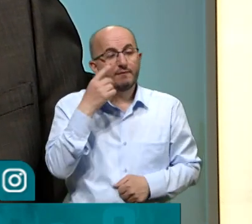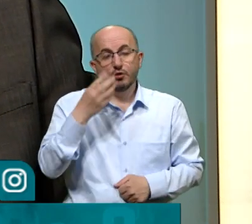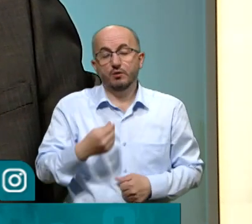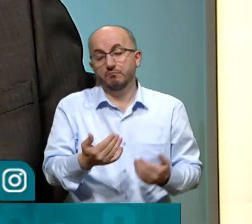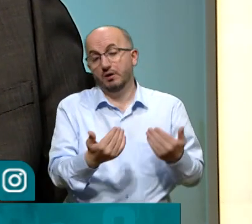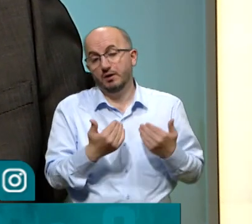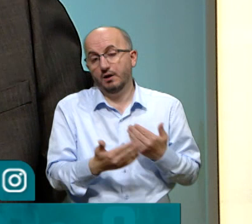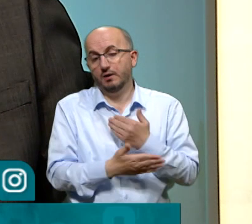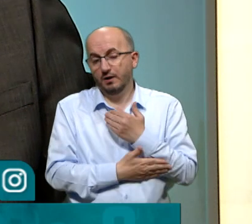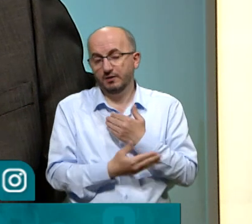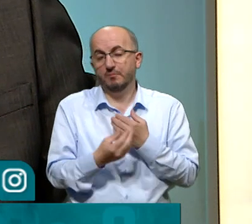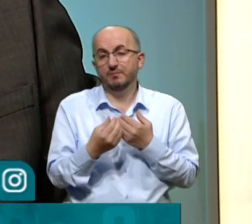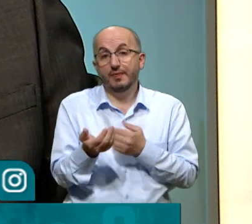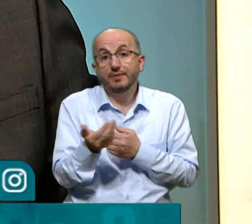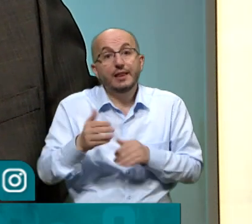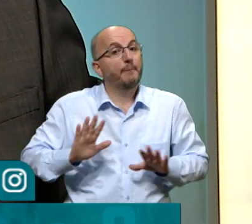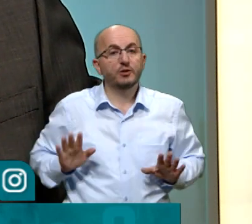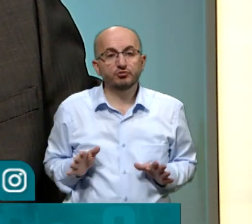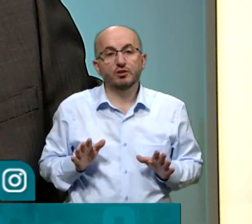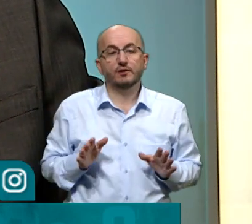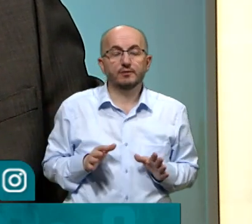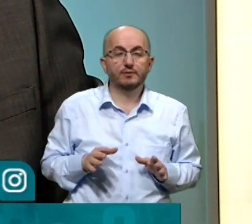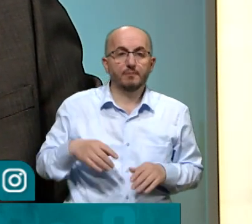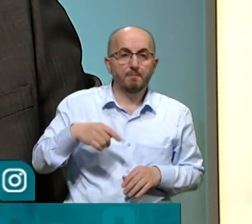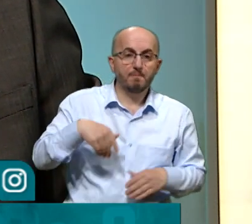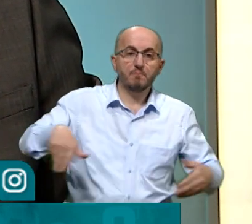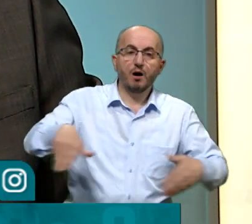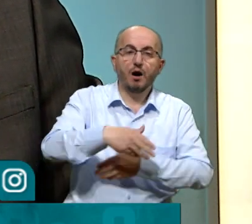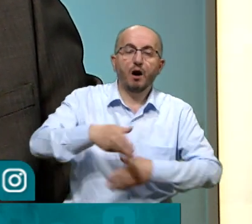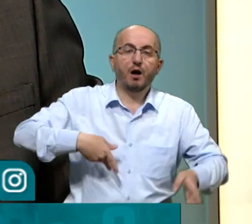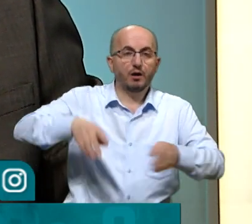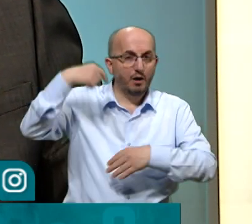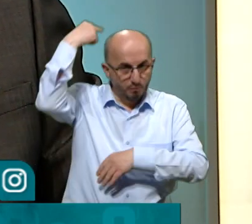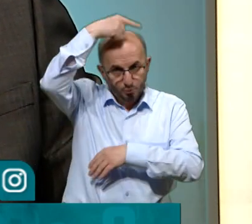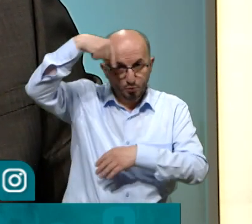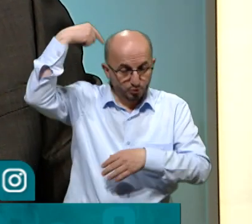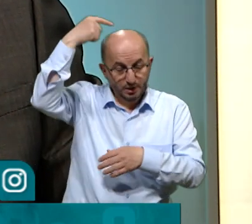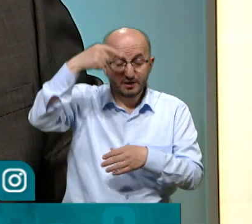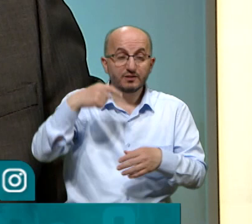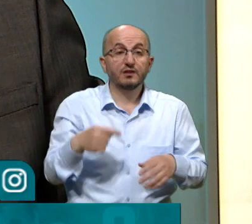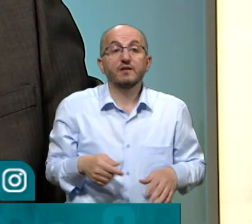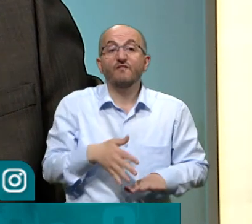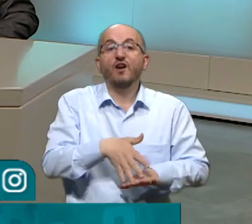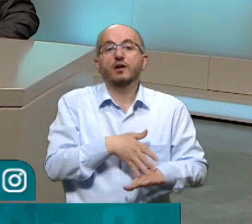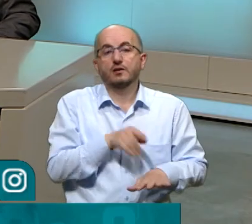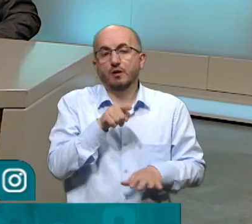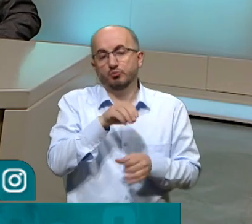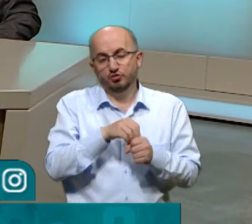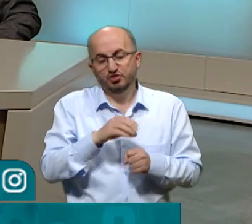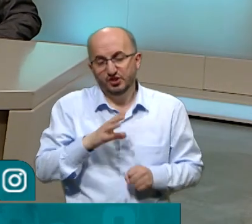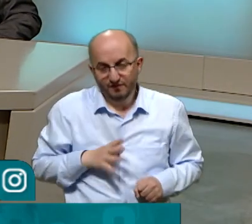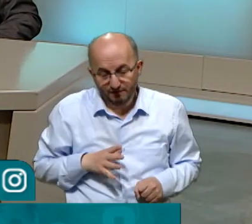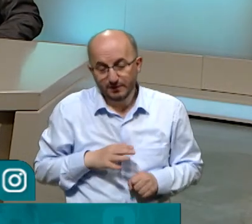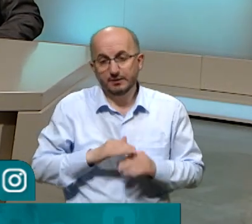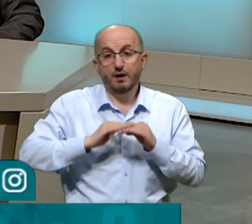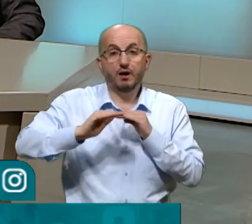olarak ne yaptın yardım edilecek dinlenmeyecek mi mahalle muhtarlıkları kaymakamlıklar valilikler bunun için vardır bu